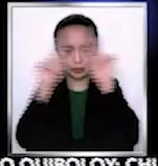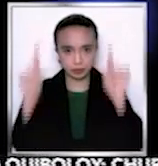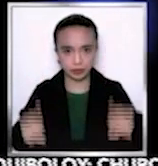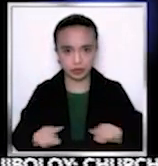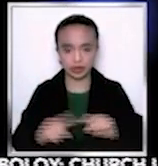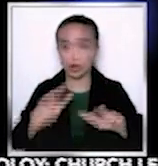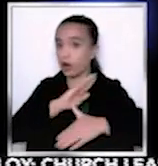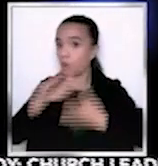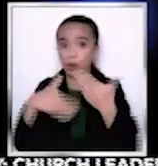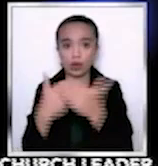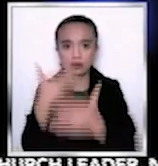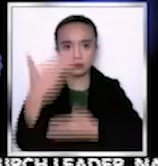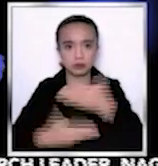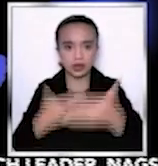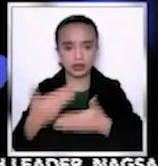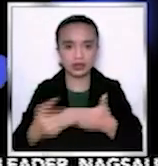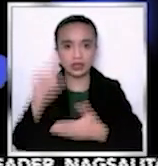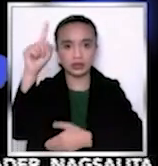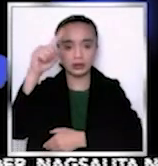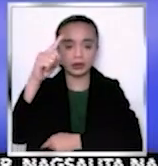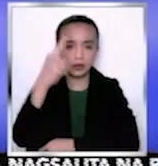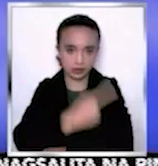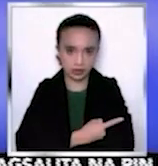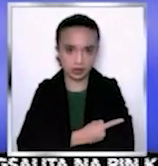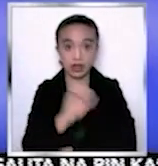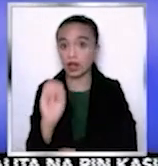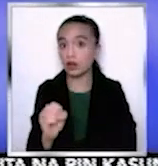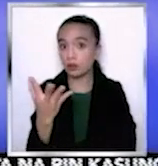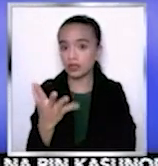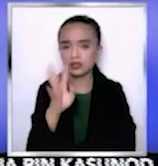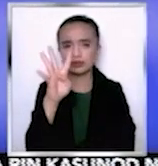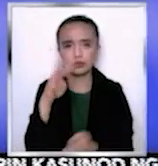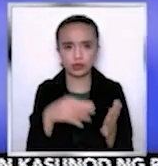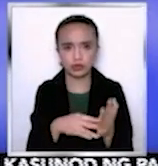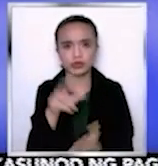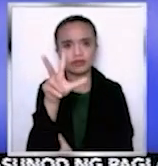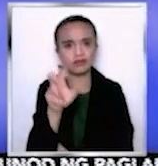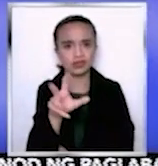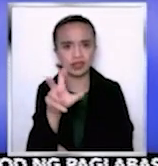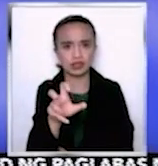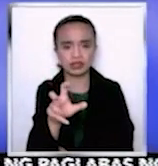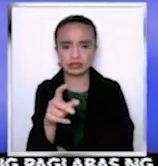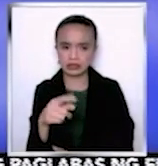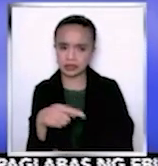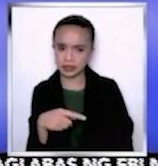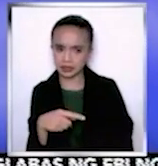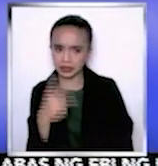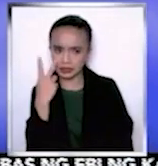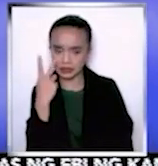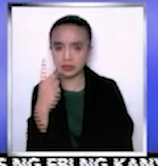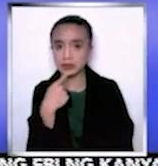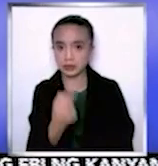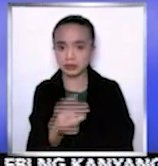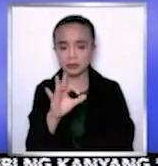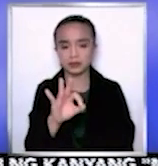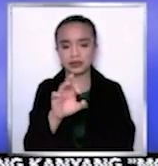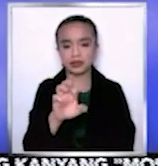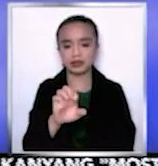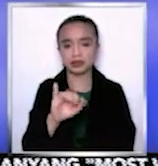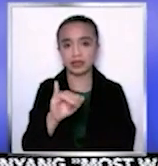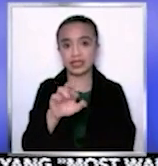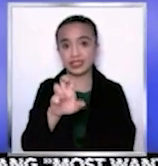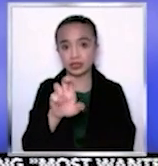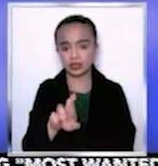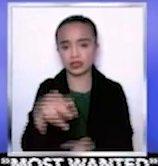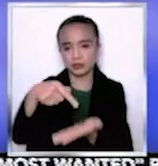isang araw sa halagang 4,300 pesos. Para mas kapanipaniwala, sabi ng fixer, sa LTO na mismo magbabayad at may